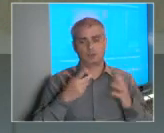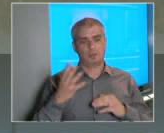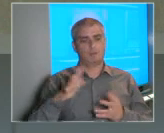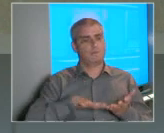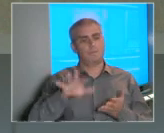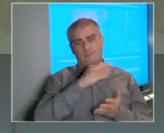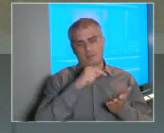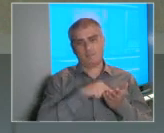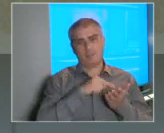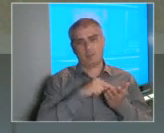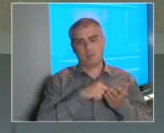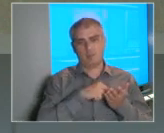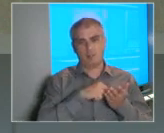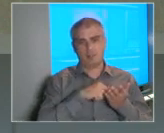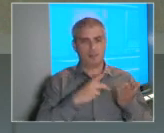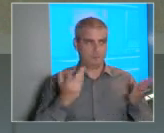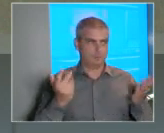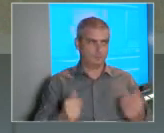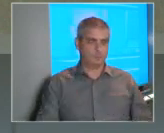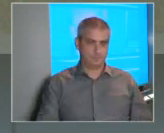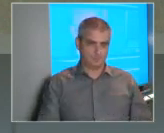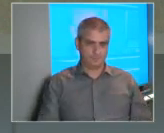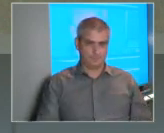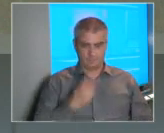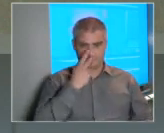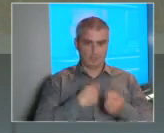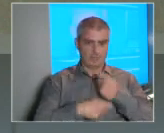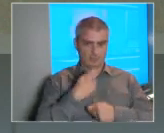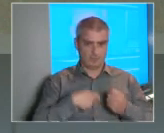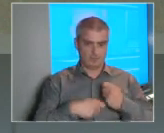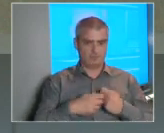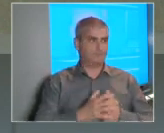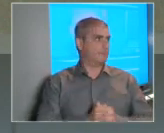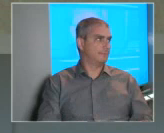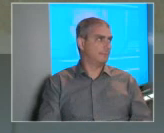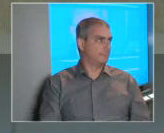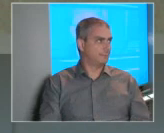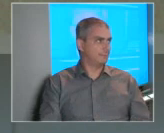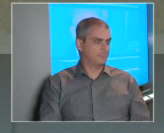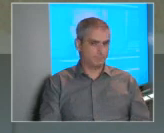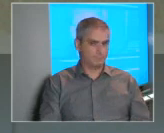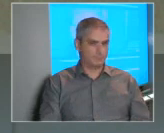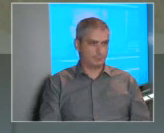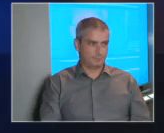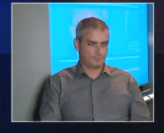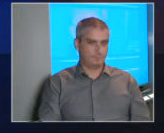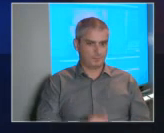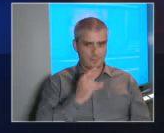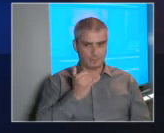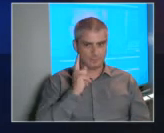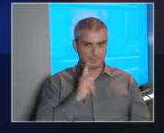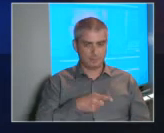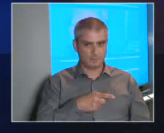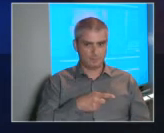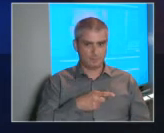לחטוף כתוצאה ממהלכים שנעשו בשנים האחרונות, כלכלית. כן, אז... זאת אומרת, שהם היום בעצם צריכים להצביע